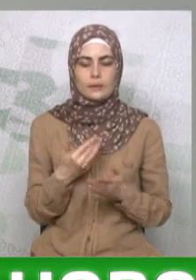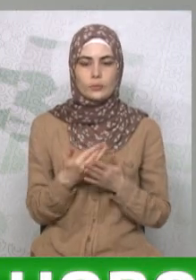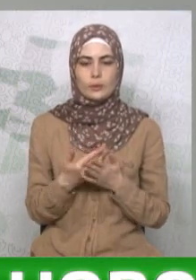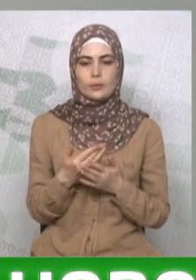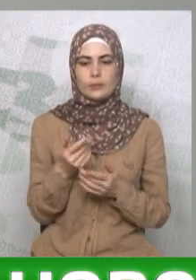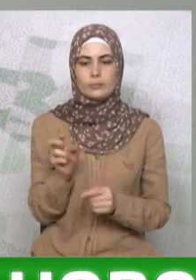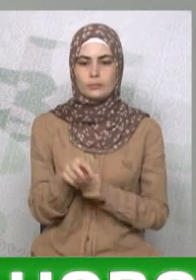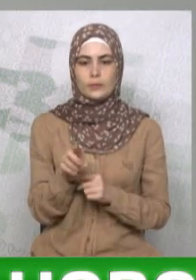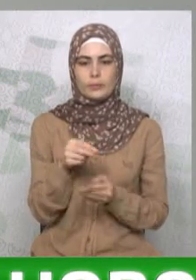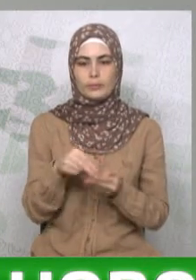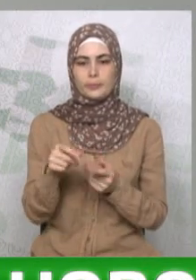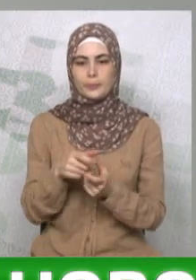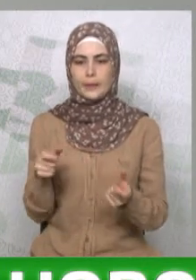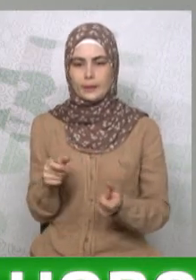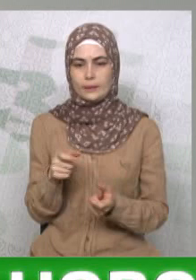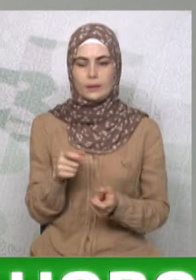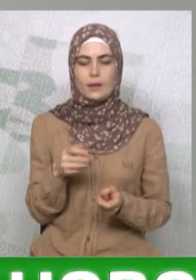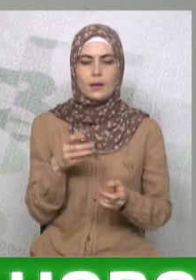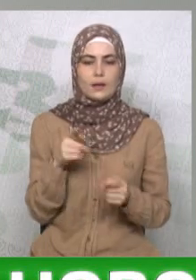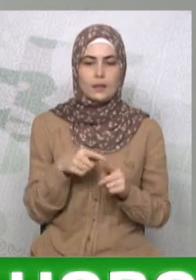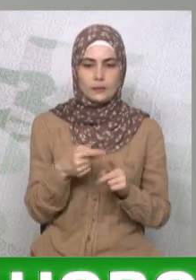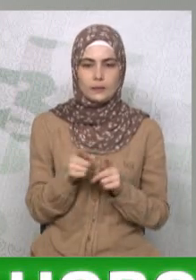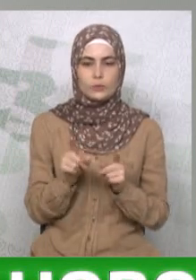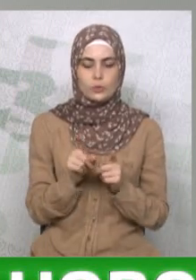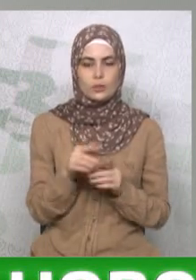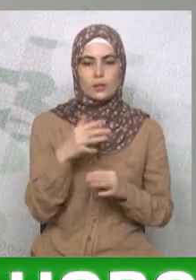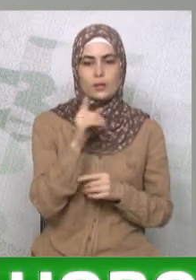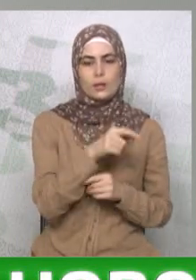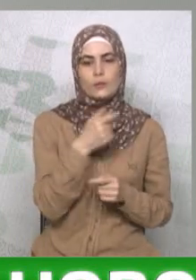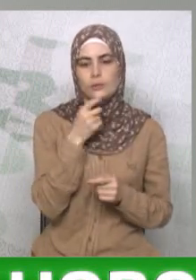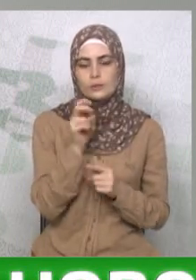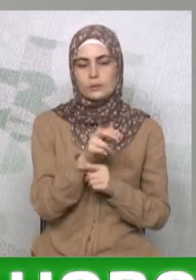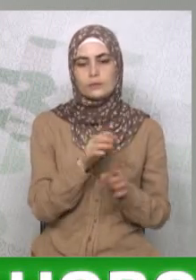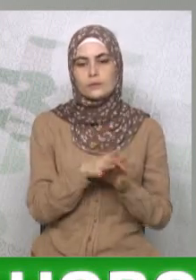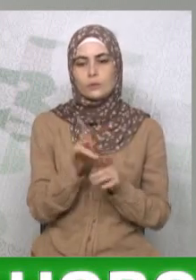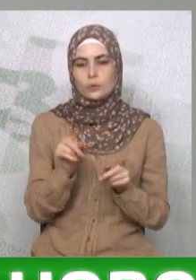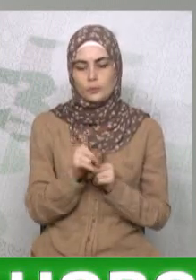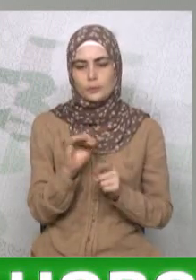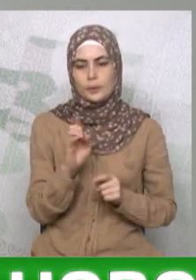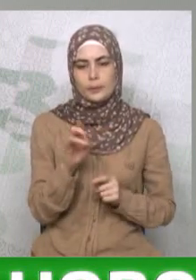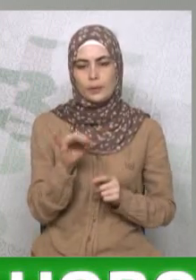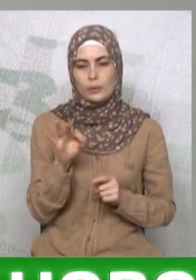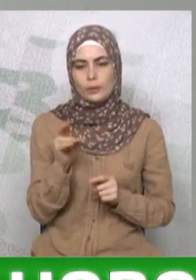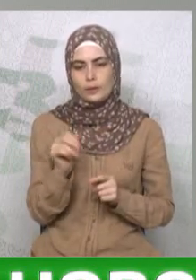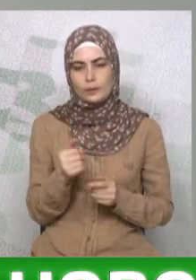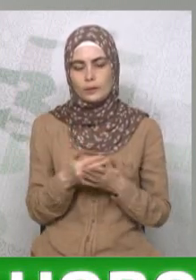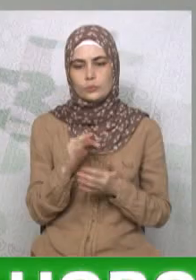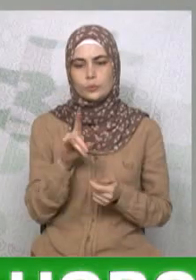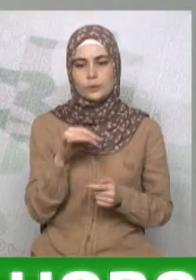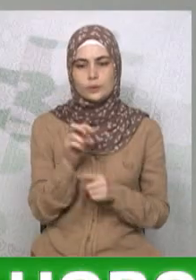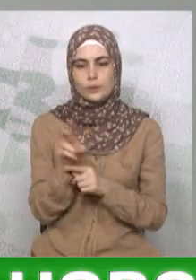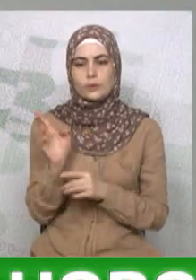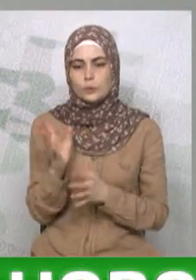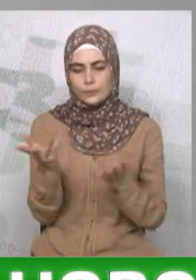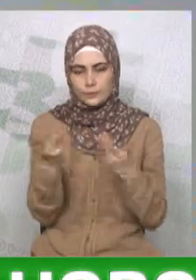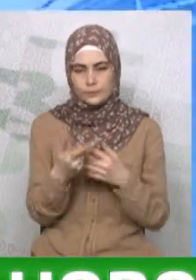сели посмотреть где-то в зале. Это большая цифра, это и библиотечные мероприятия, это музейные мероприятия. Во